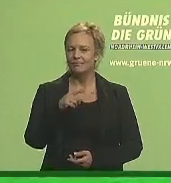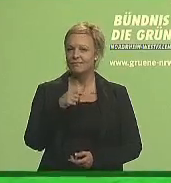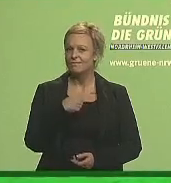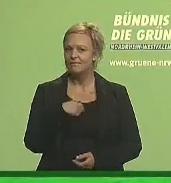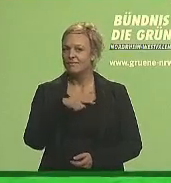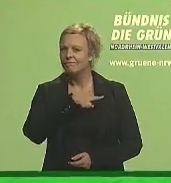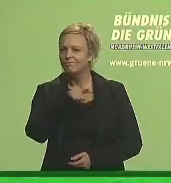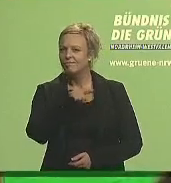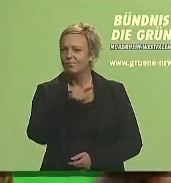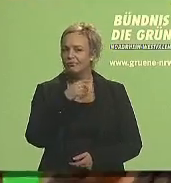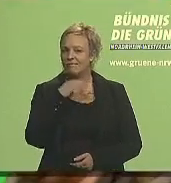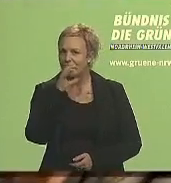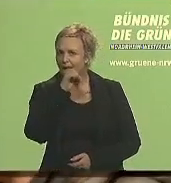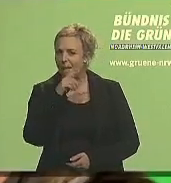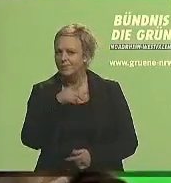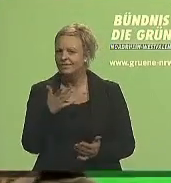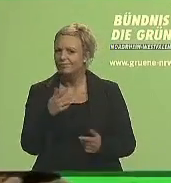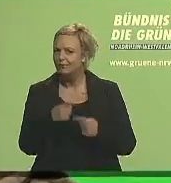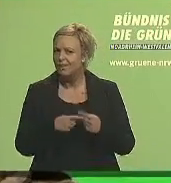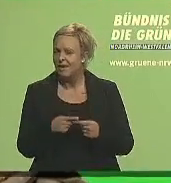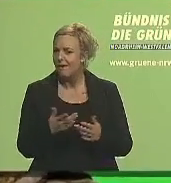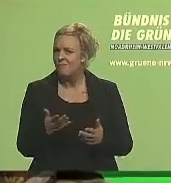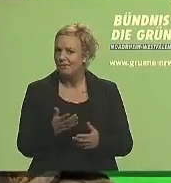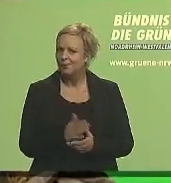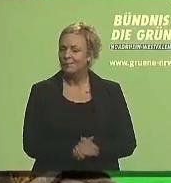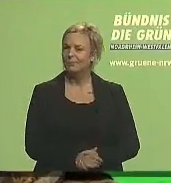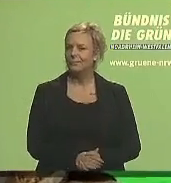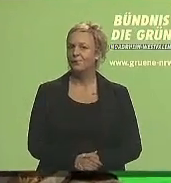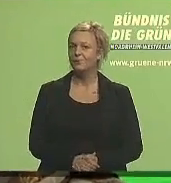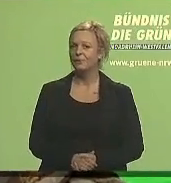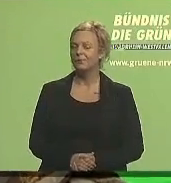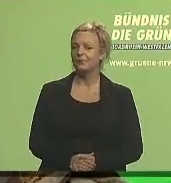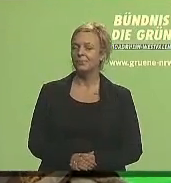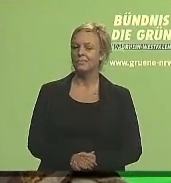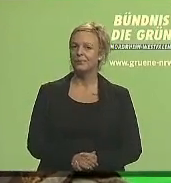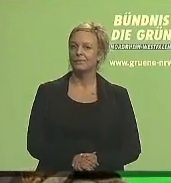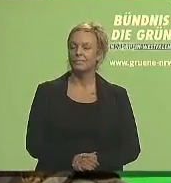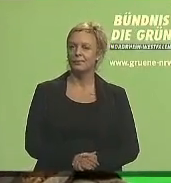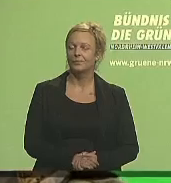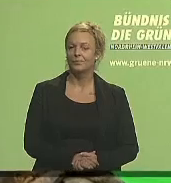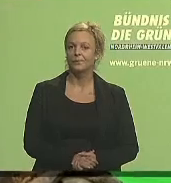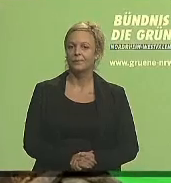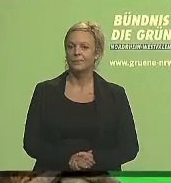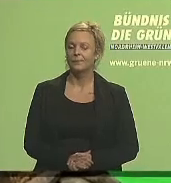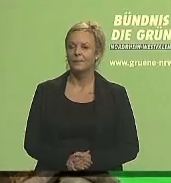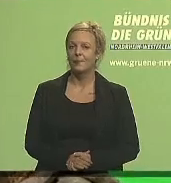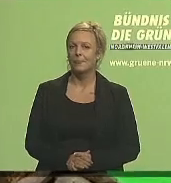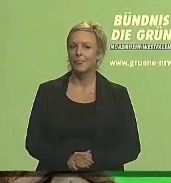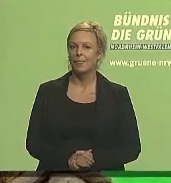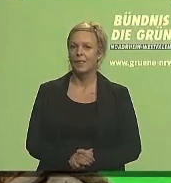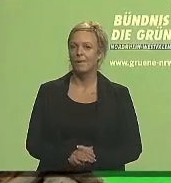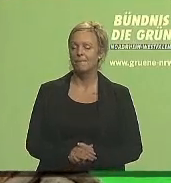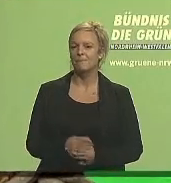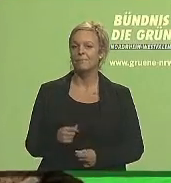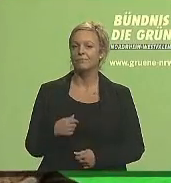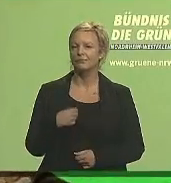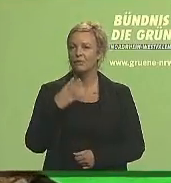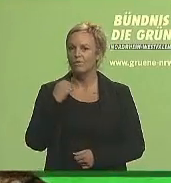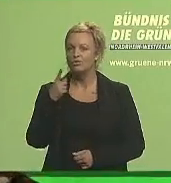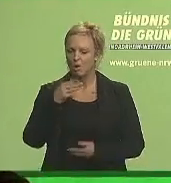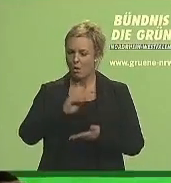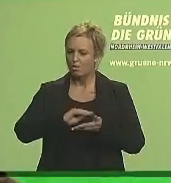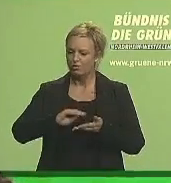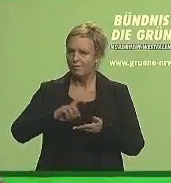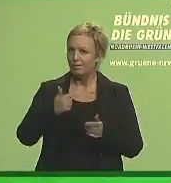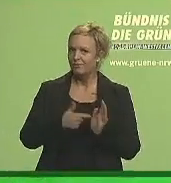oder euer Geheimrezept nochmal verraten und wir können es dann vielleicht nochmal schriftlich zur Verfügung stellen. Aber das wollten wir auf jeden Fall hier